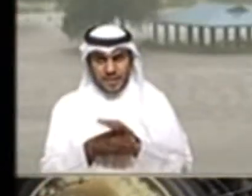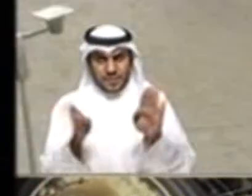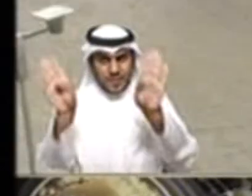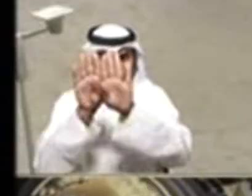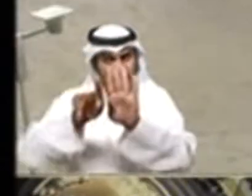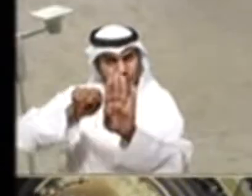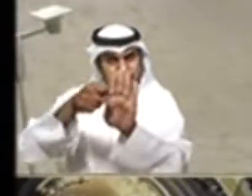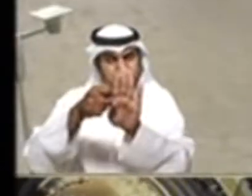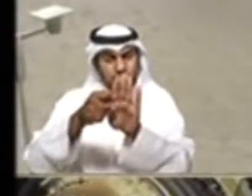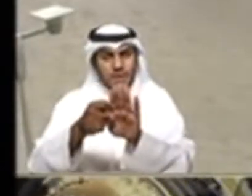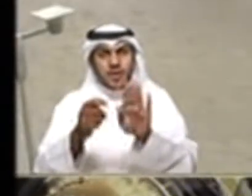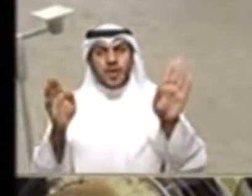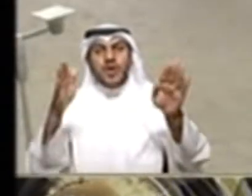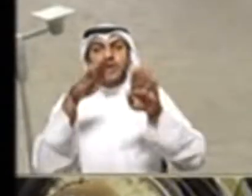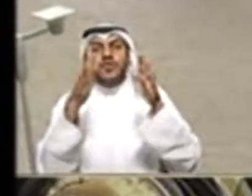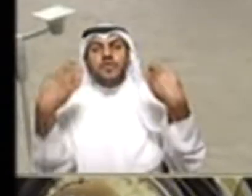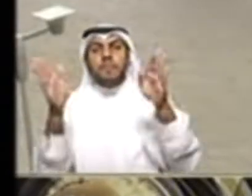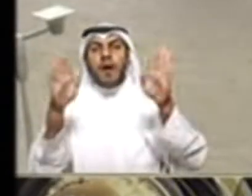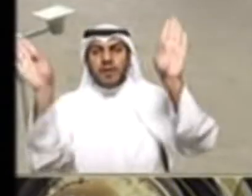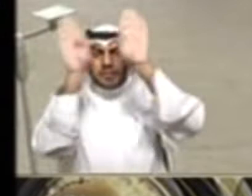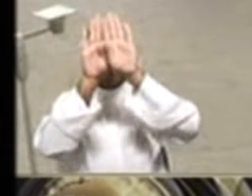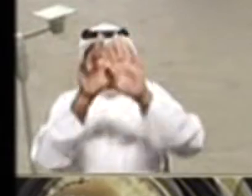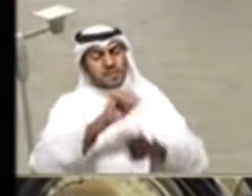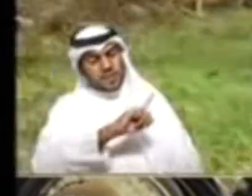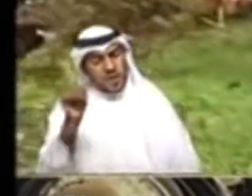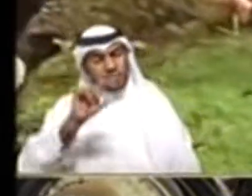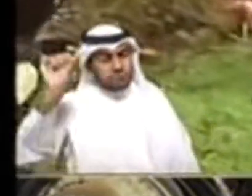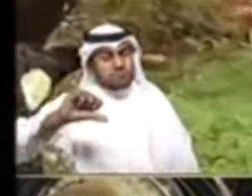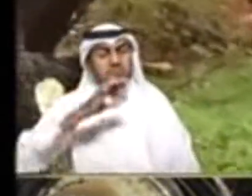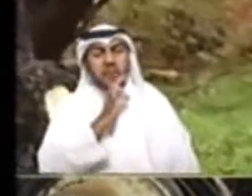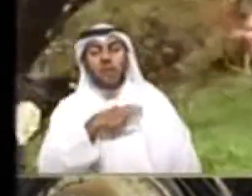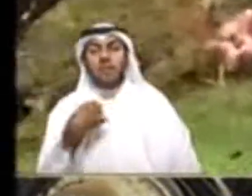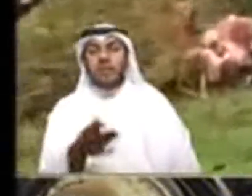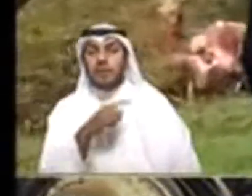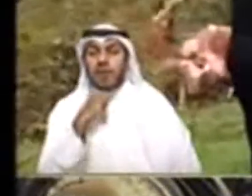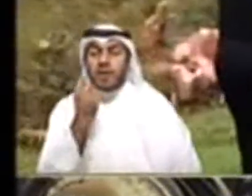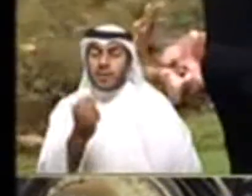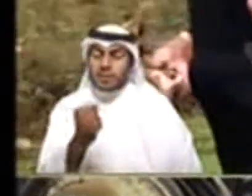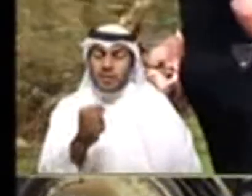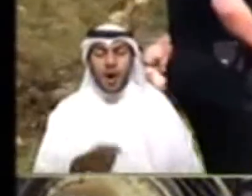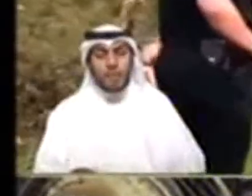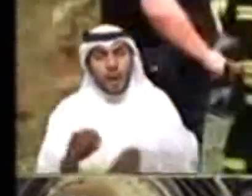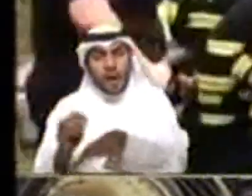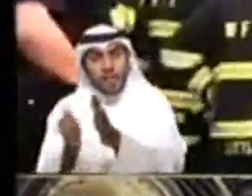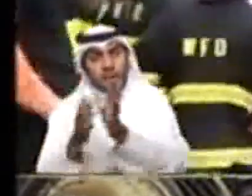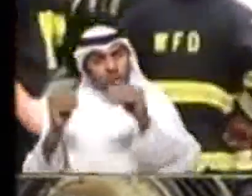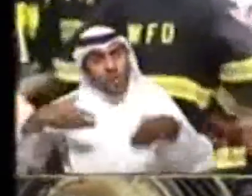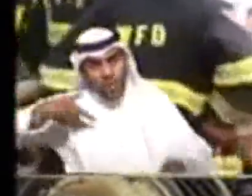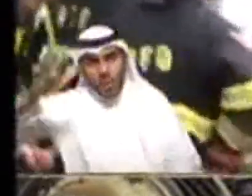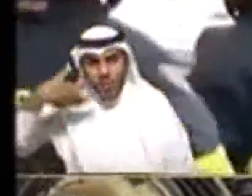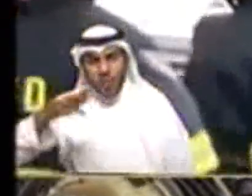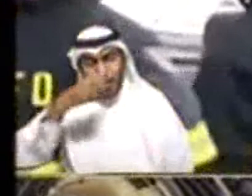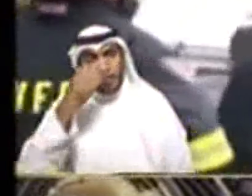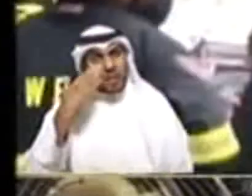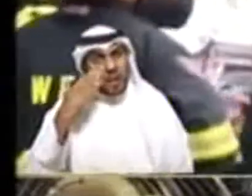من السيول منتظرا وسيتواجه أهالي ولايتي الكارولينز كما يطلق عليهم.